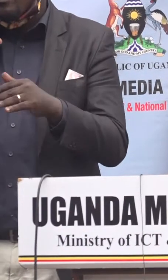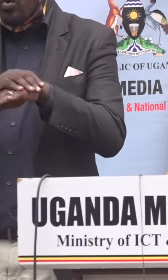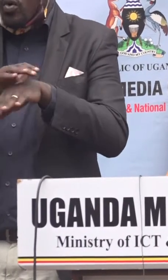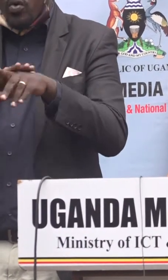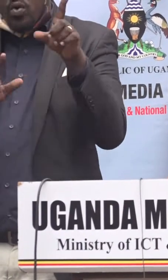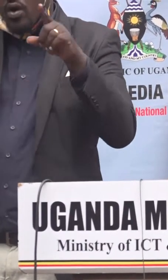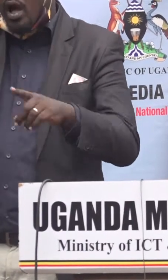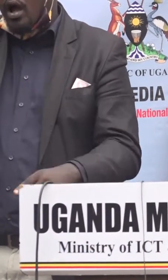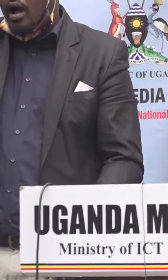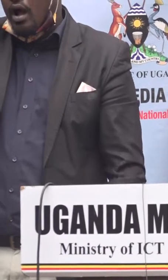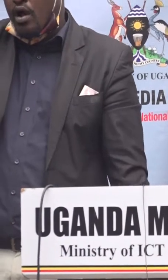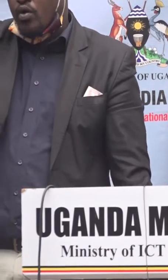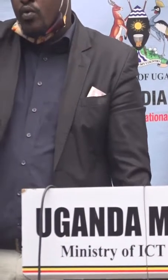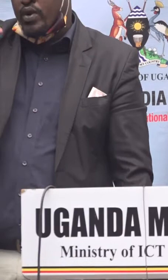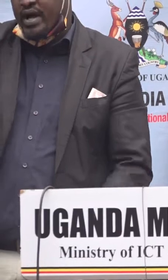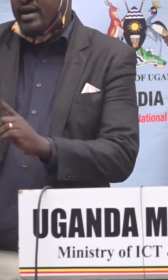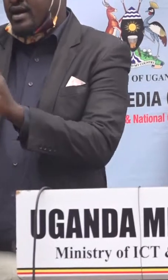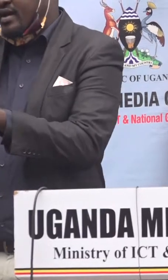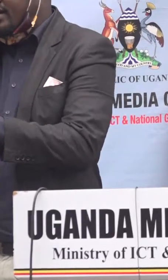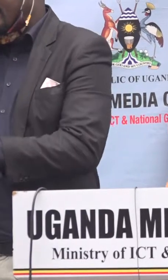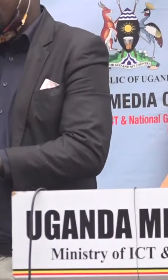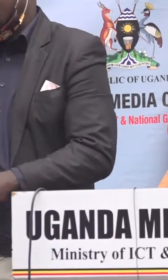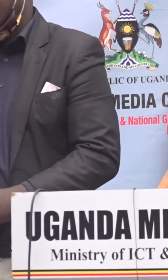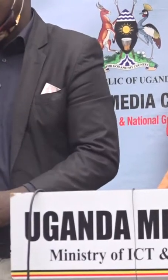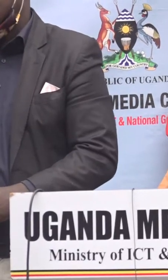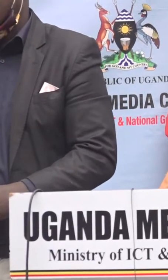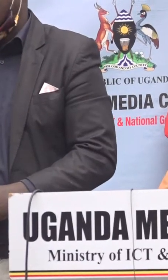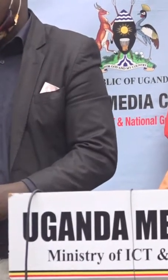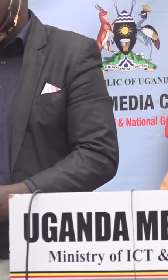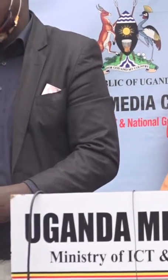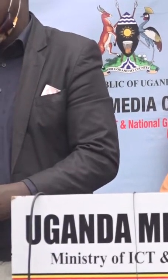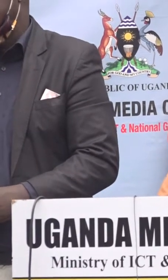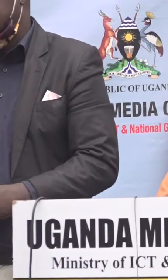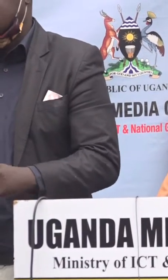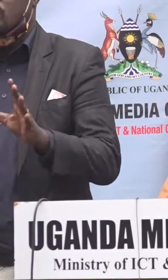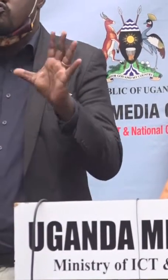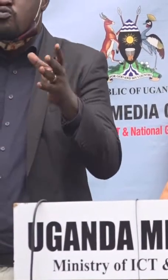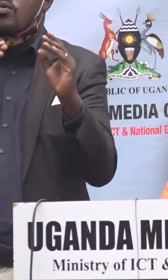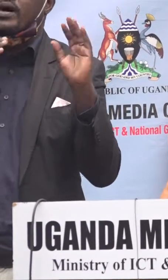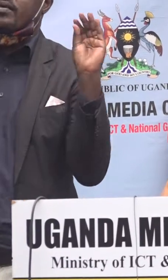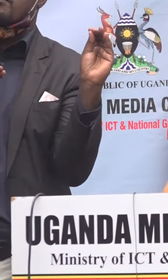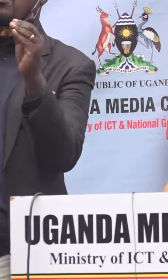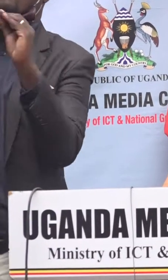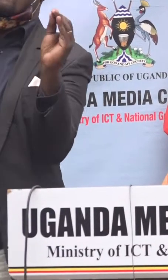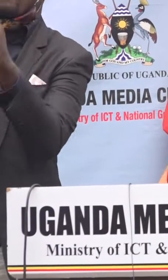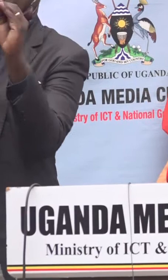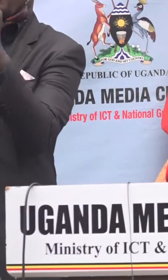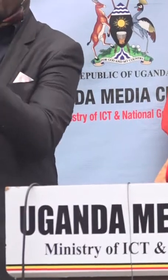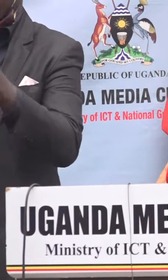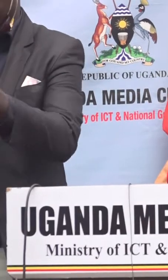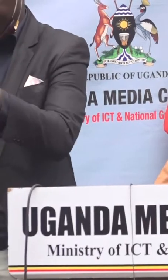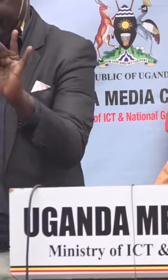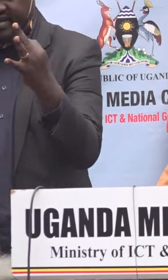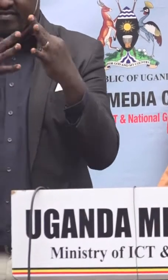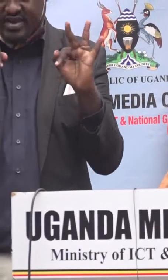Mukono n'abali e Kasangati bajja kuba nti batwalibwa mu makomera g'enjawulo. Centers ezo 2